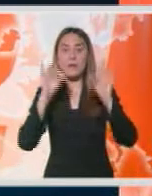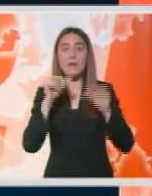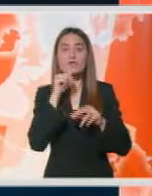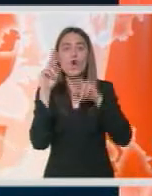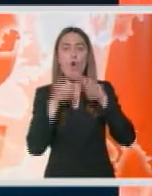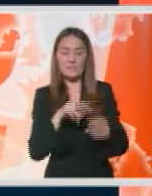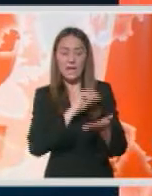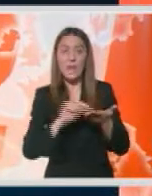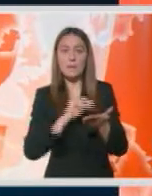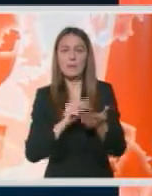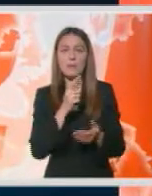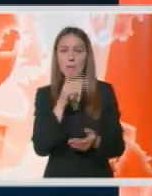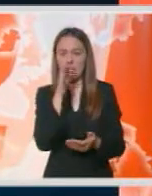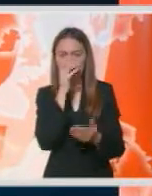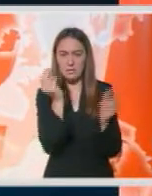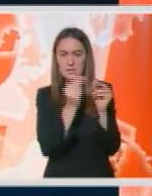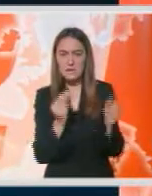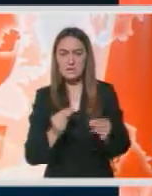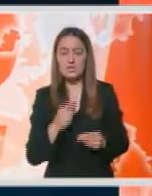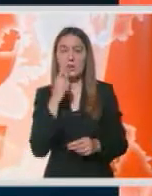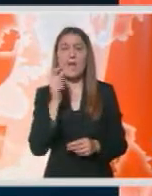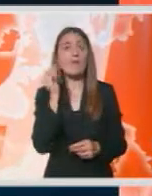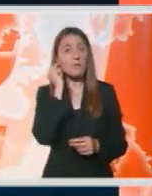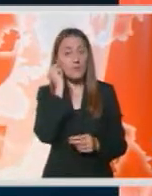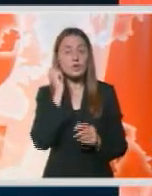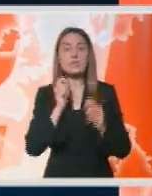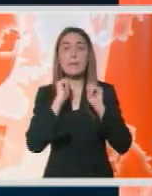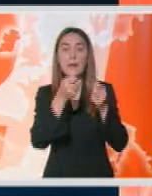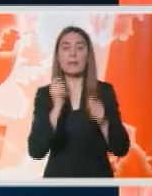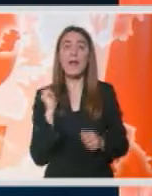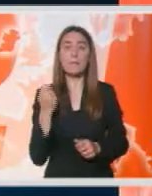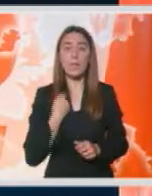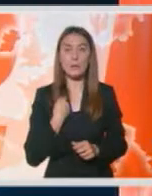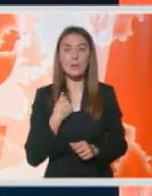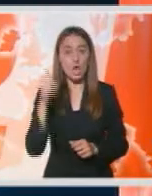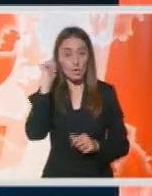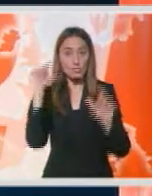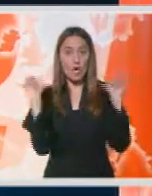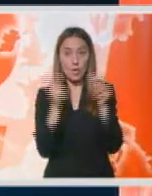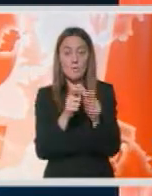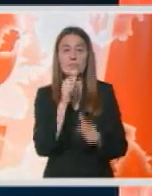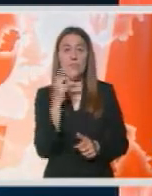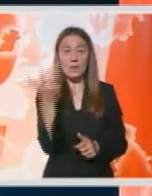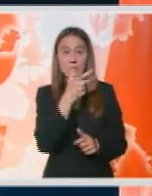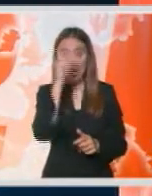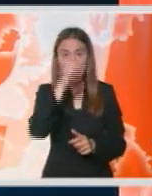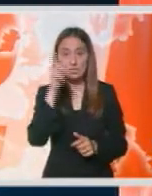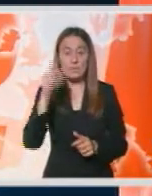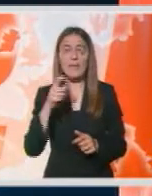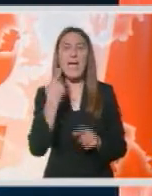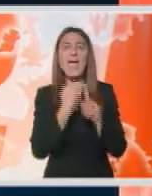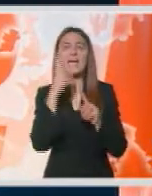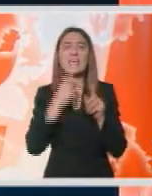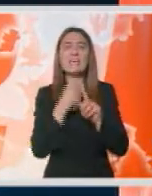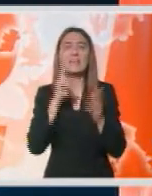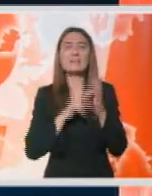ostale poruke vulgarne sadržine, devojčica je predala policiji. Juče su uhapšene i tri osobe u Kikindi,